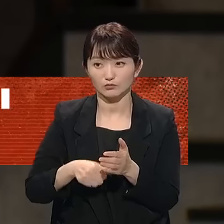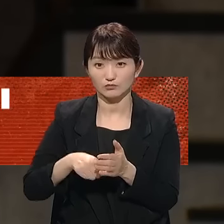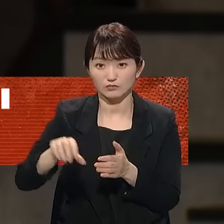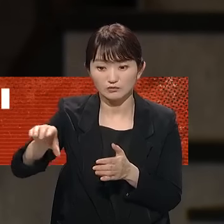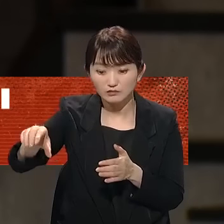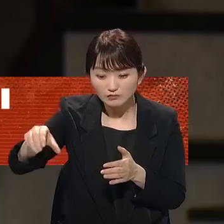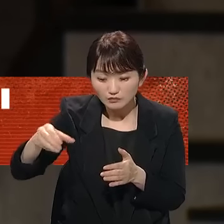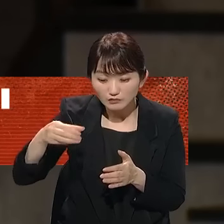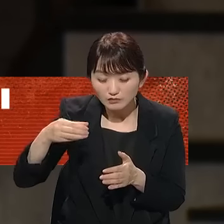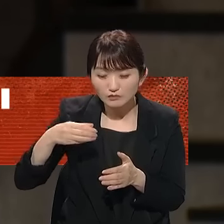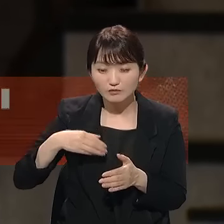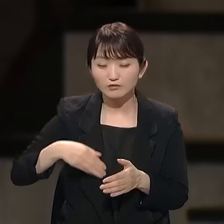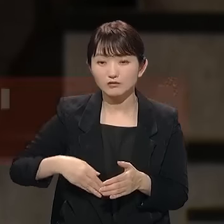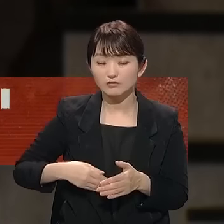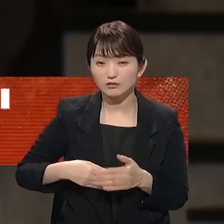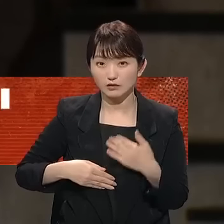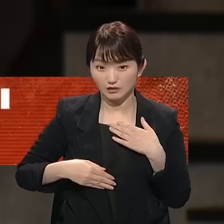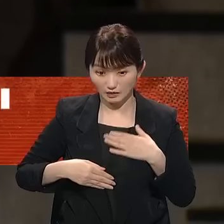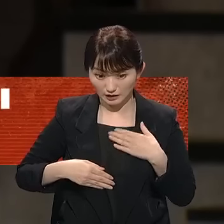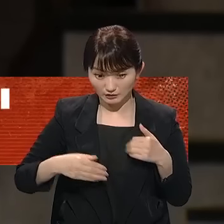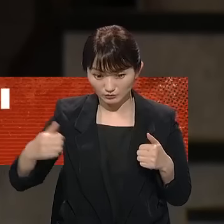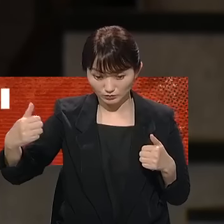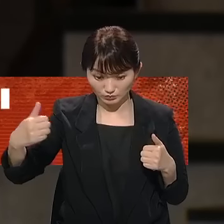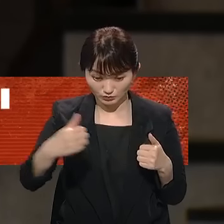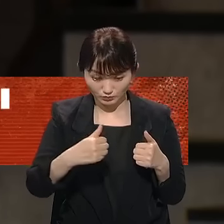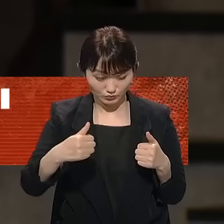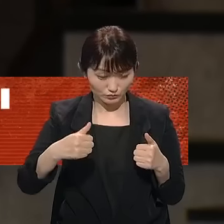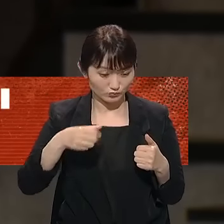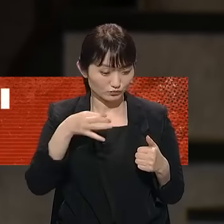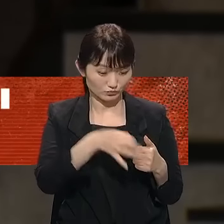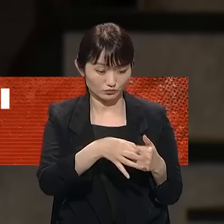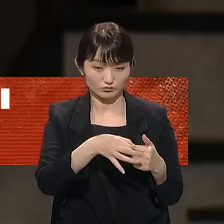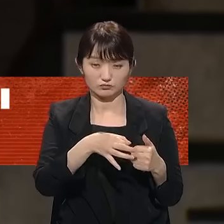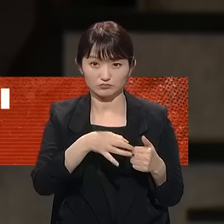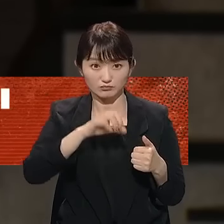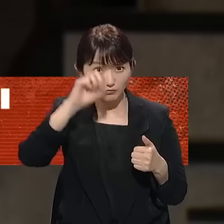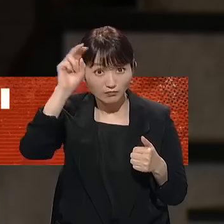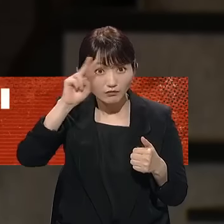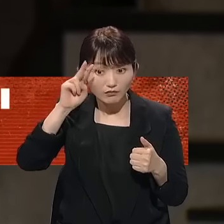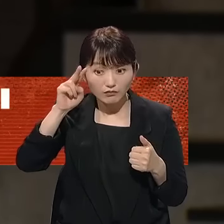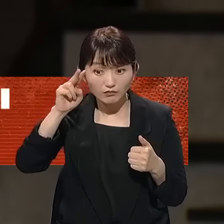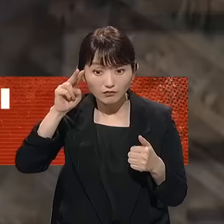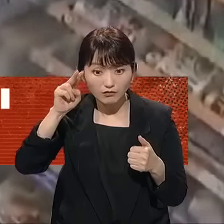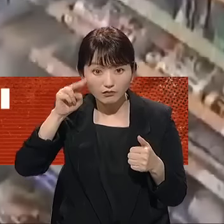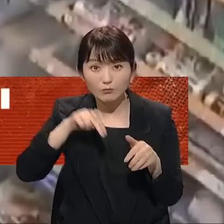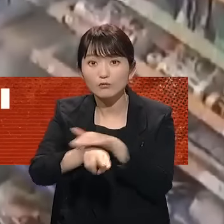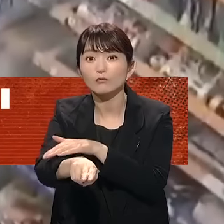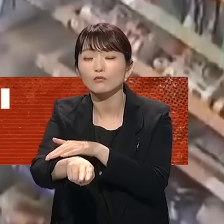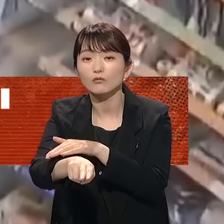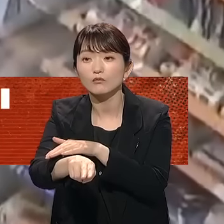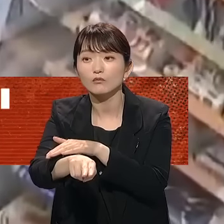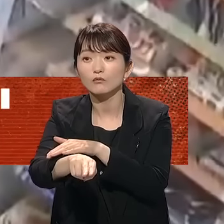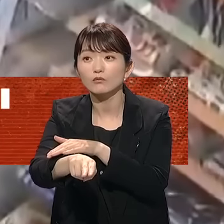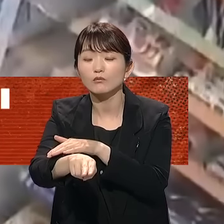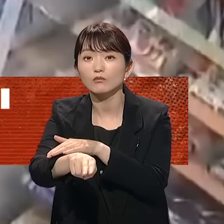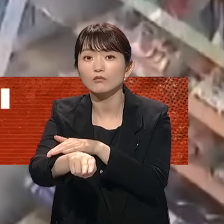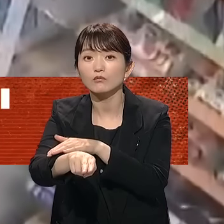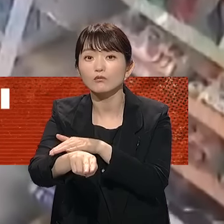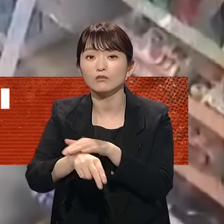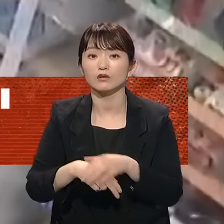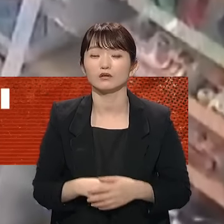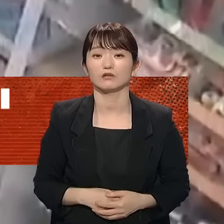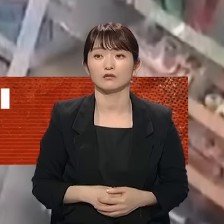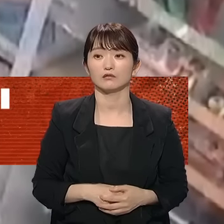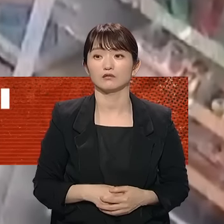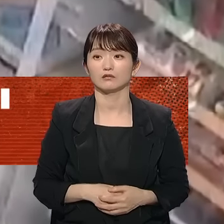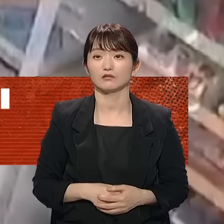봤는데 통상 물건 짚어가지고 카운터로 와서 계산을 하지 않습니까? 예. 그런데 갑자기 저렇게 쑥 나가버리니까 한순간에 완전히